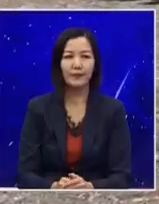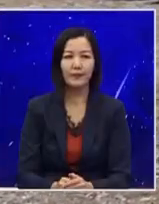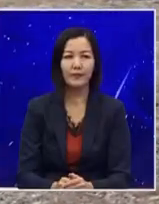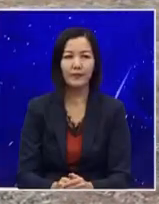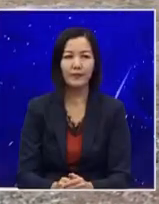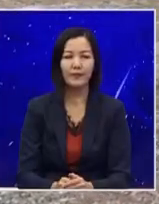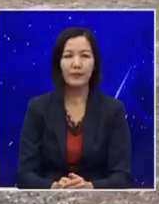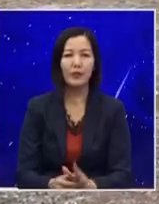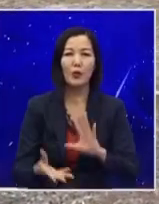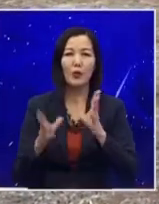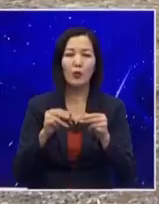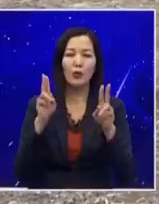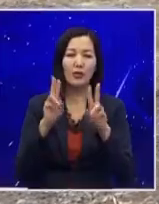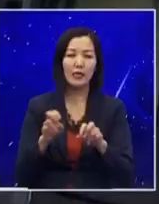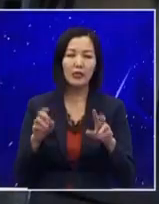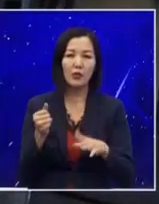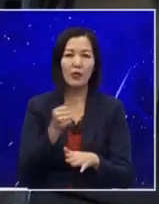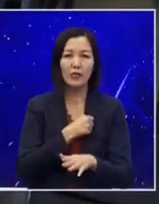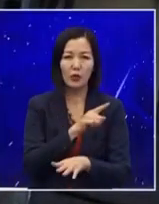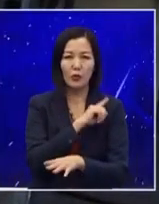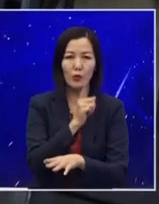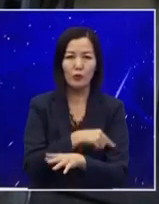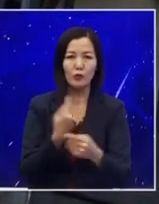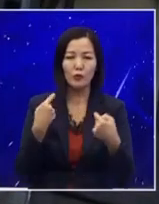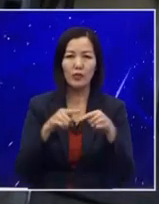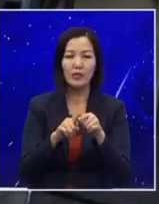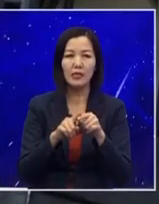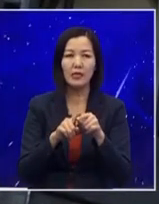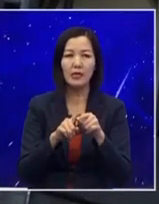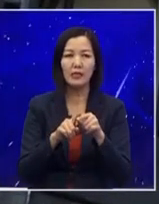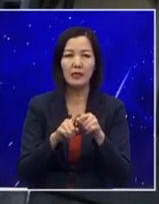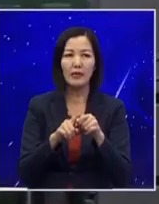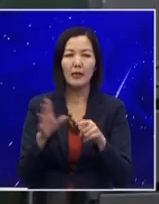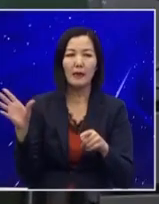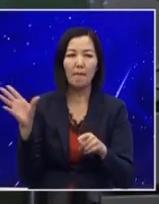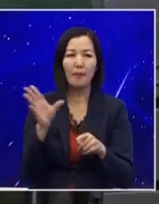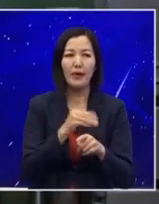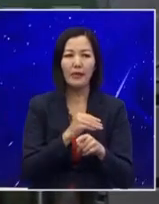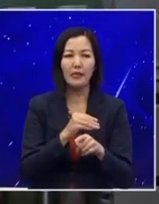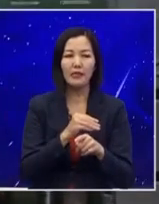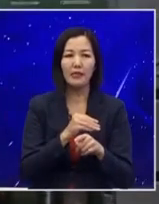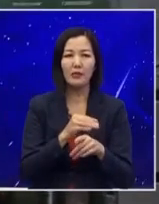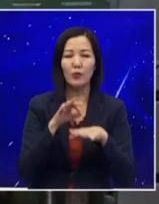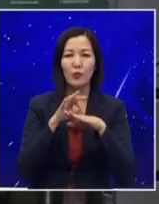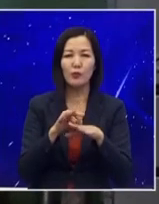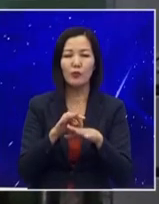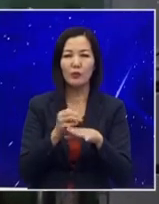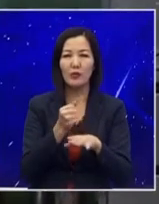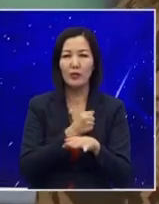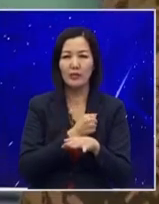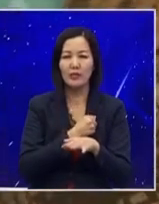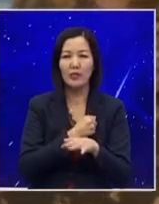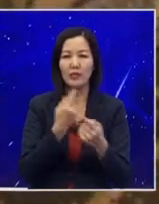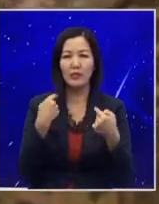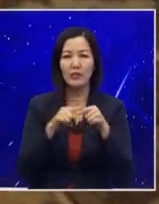Қорытынды тексеру бұл әскери қызметшілердің күшін, ал техниканың жауынгерлік ұрысқа әзірлігін сынау. Оны өткізу барысында әскери техника мен